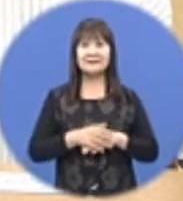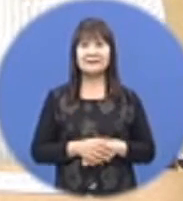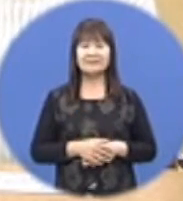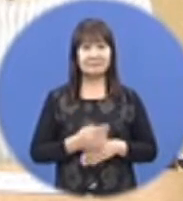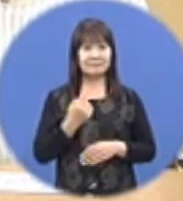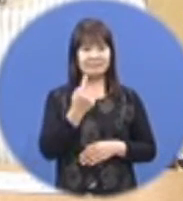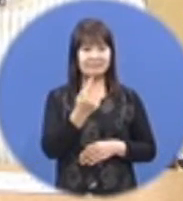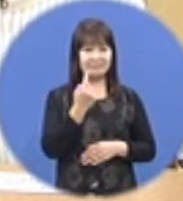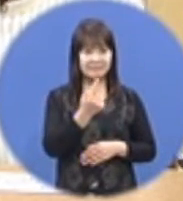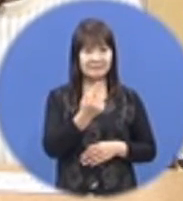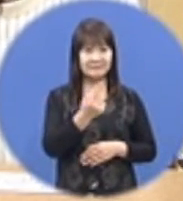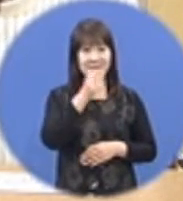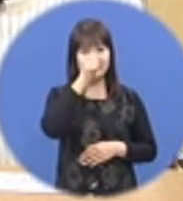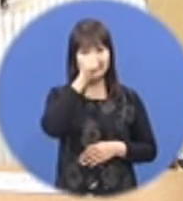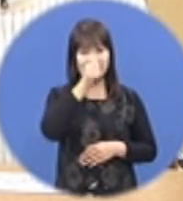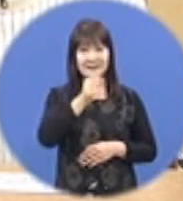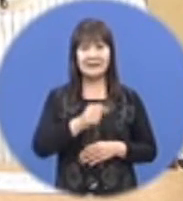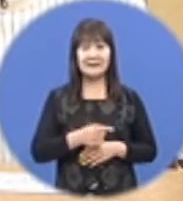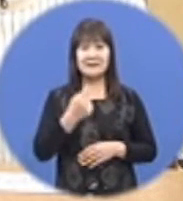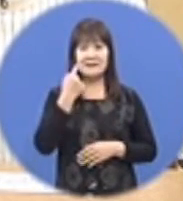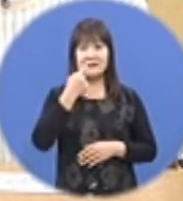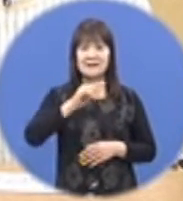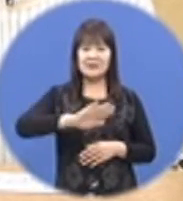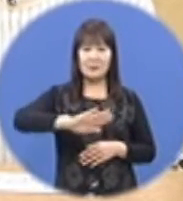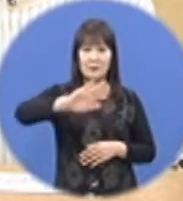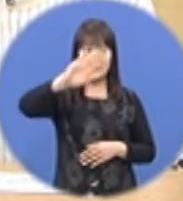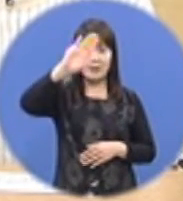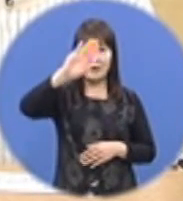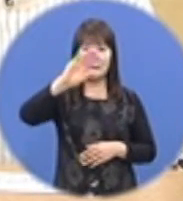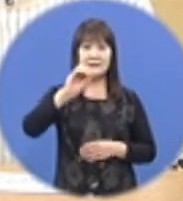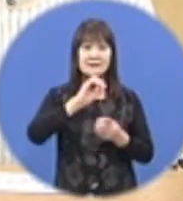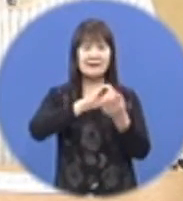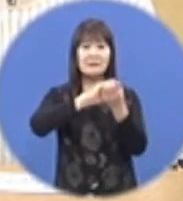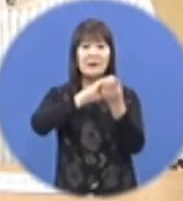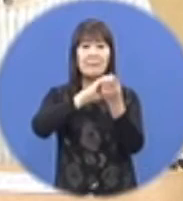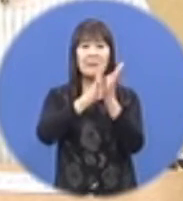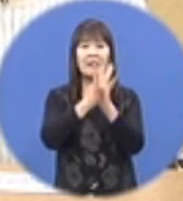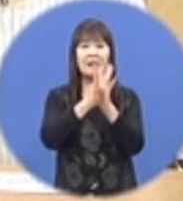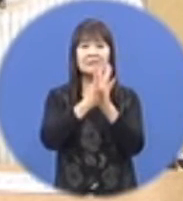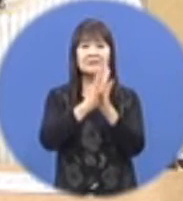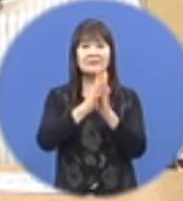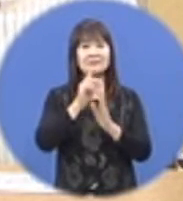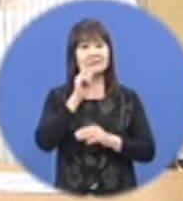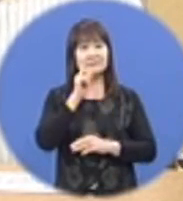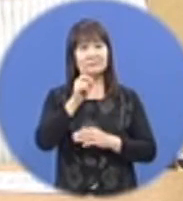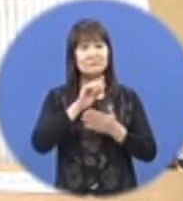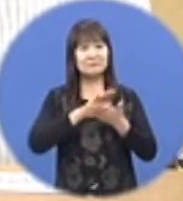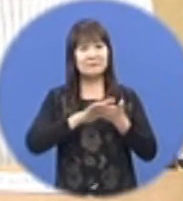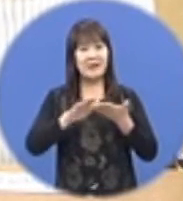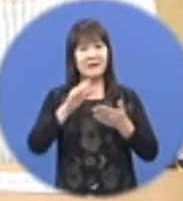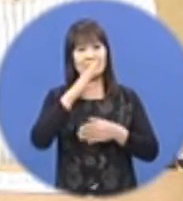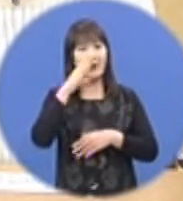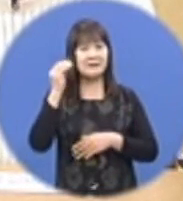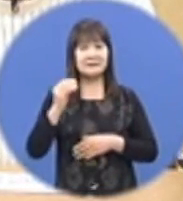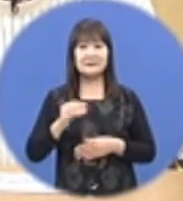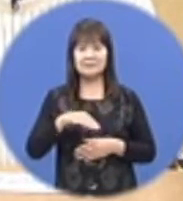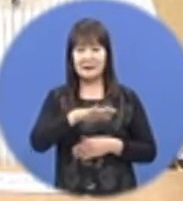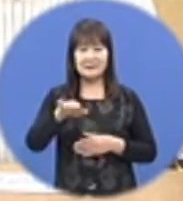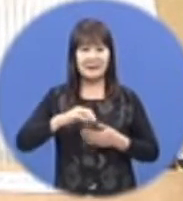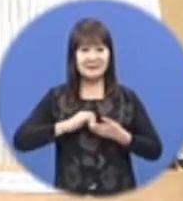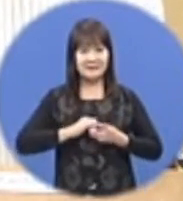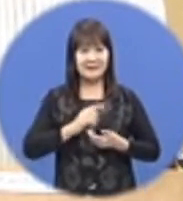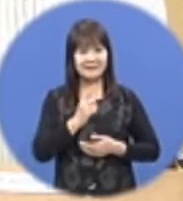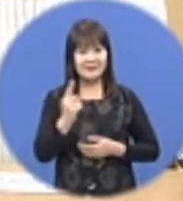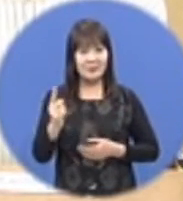出かけるのもいいかもしれませんね。 あの白い壁にピンクの花がパッと咲くのが素敵ですよね。 はい、皆さんぜひお出かけください